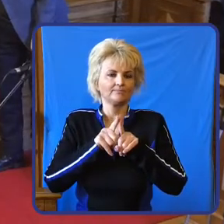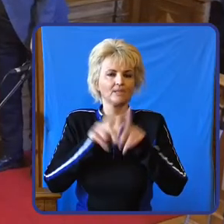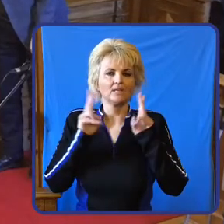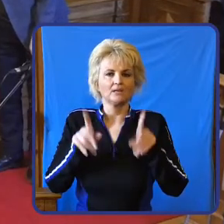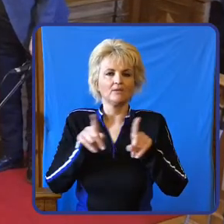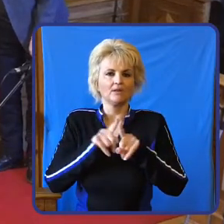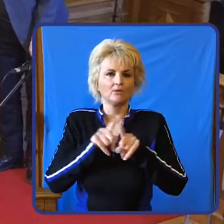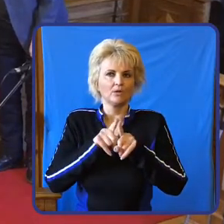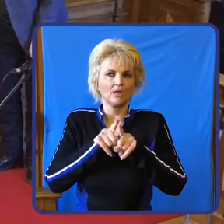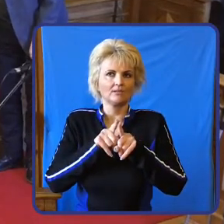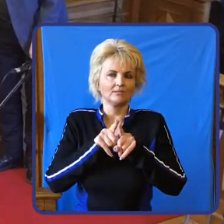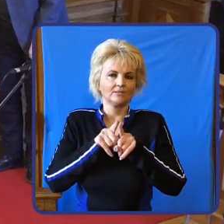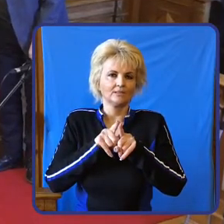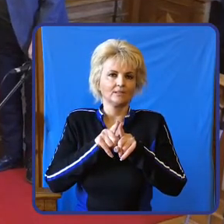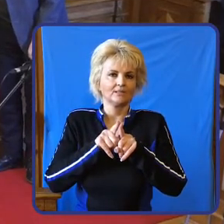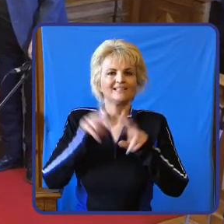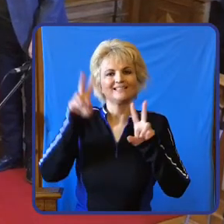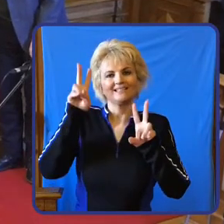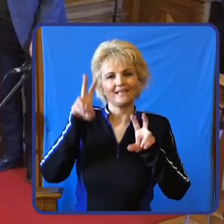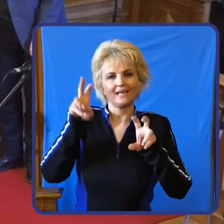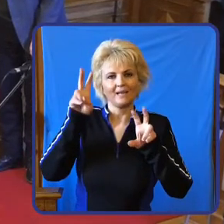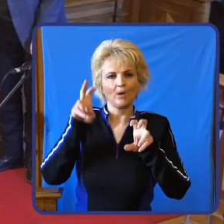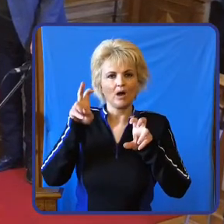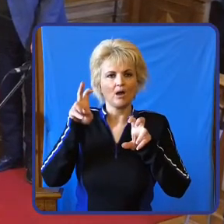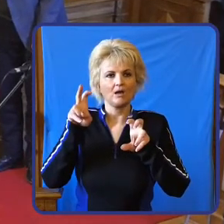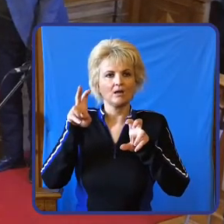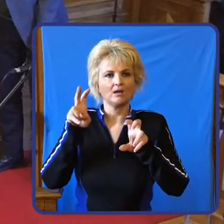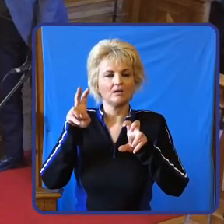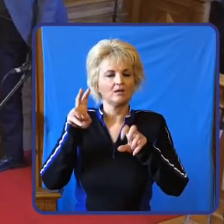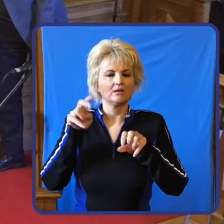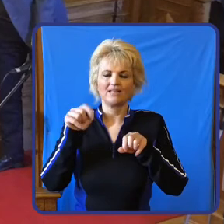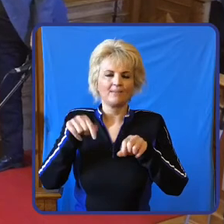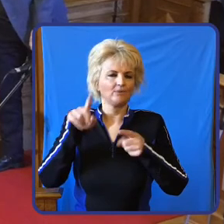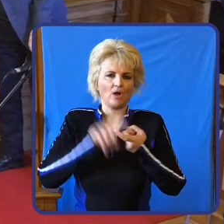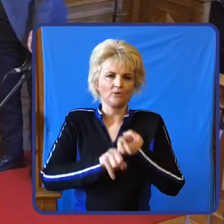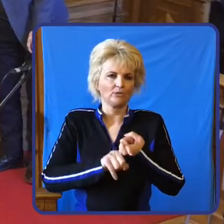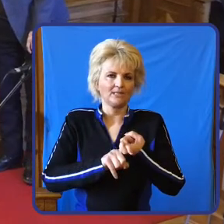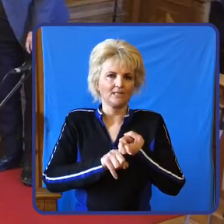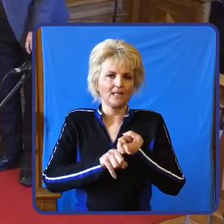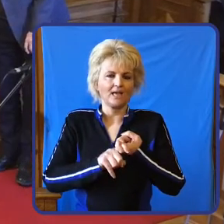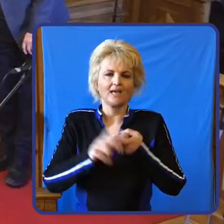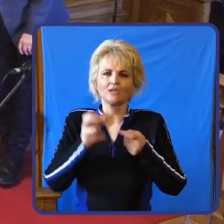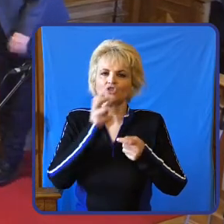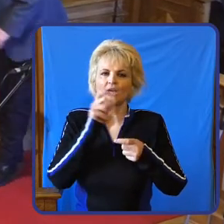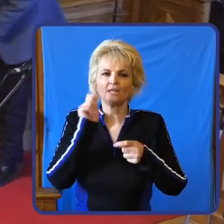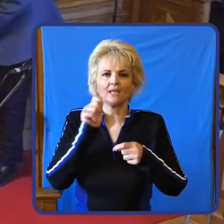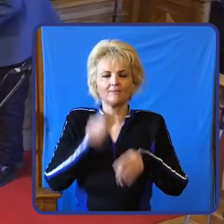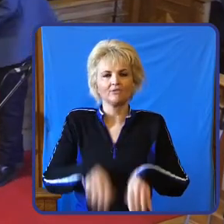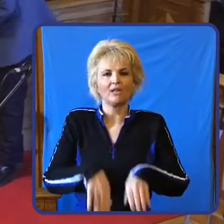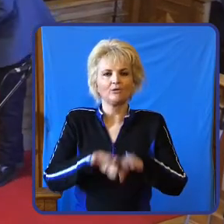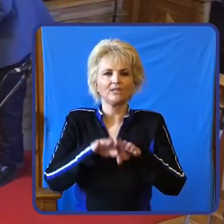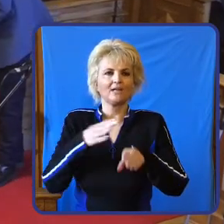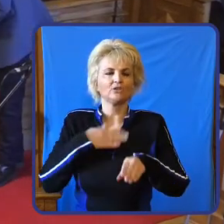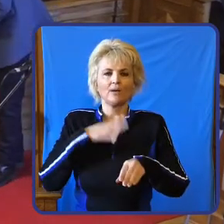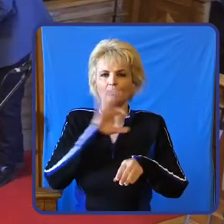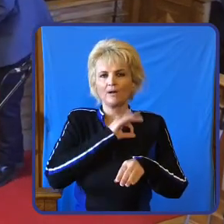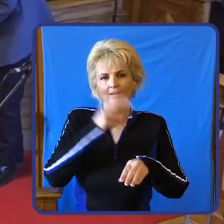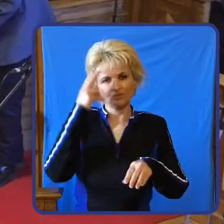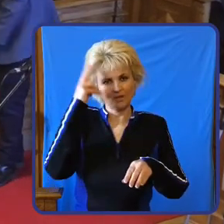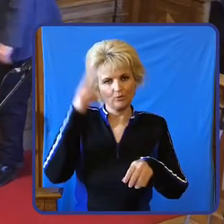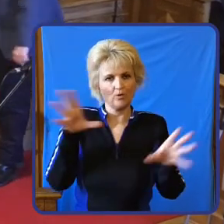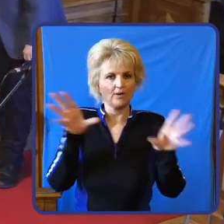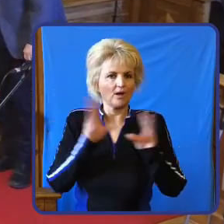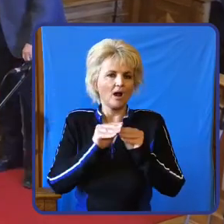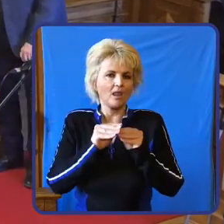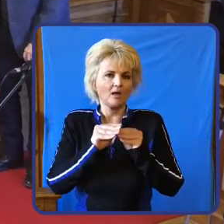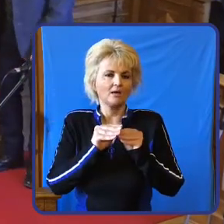vannak olyan témák, amik nem ide tartoznak, és Cseri képviselőtársam, polgármester úrral,